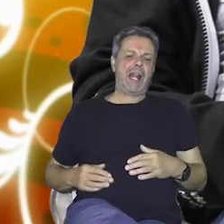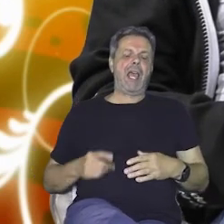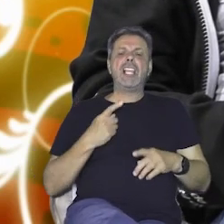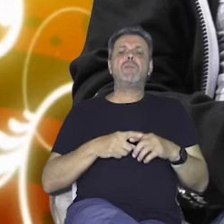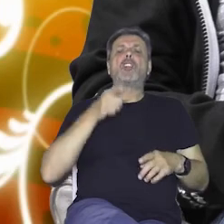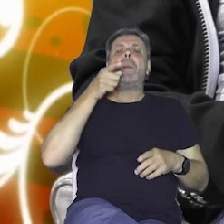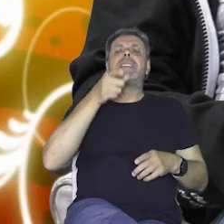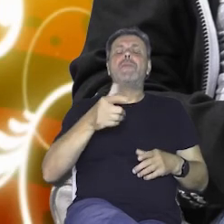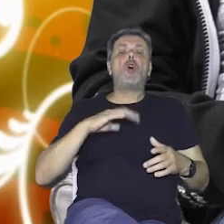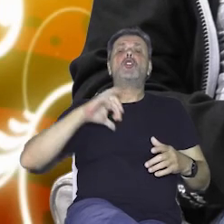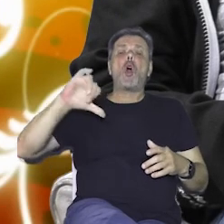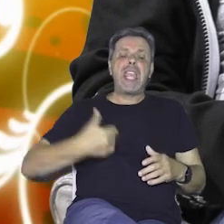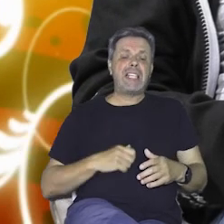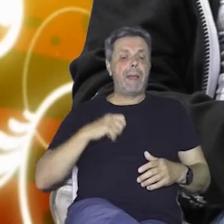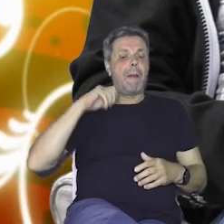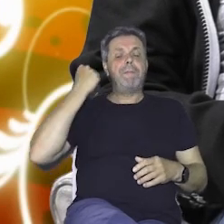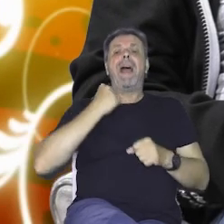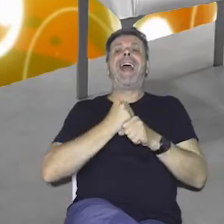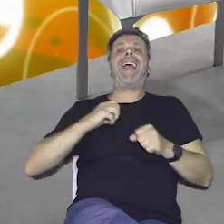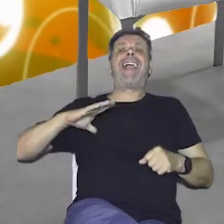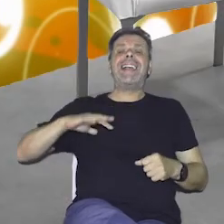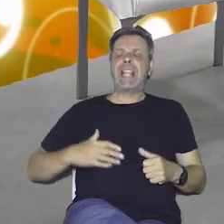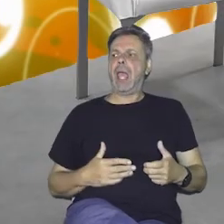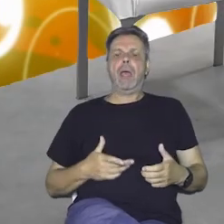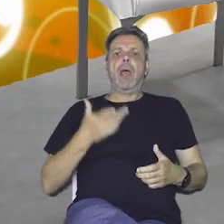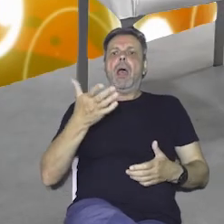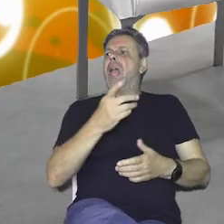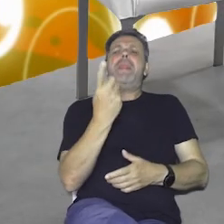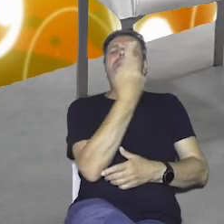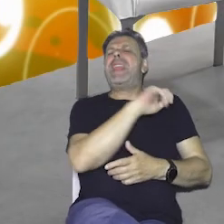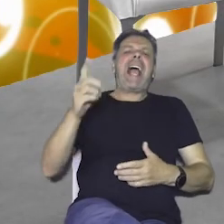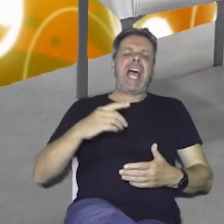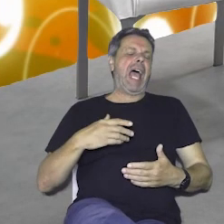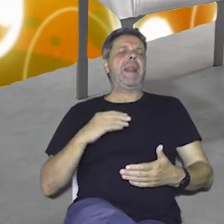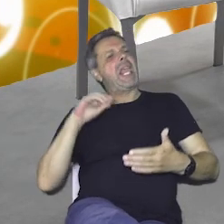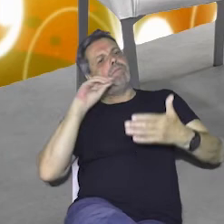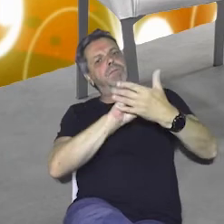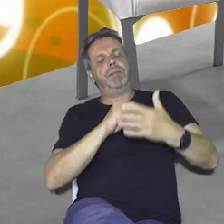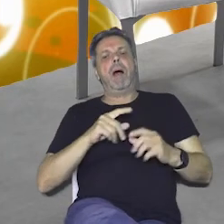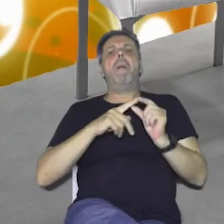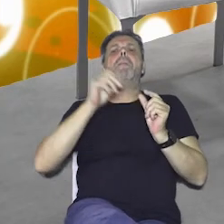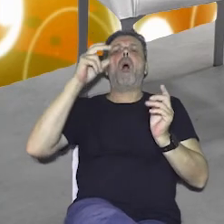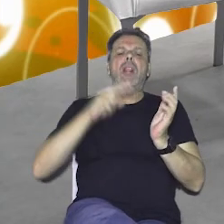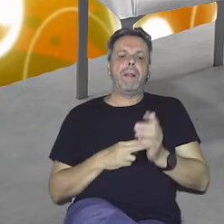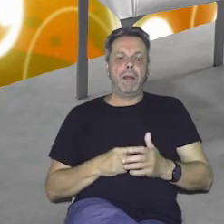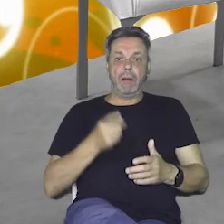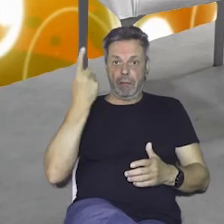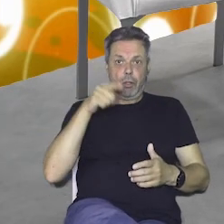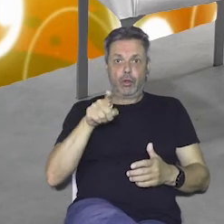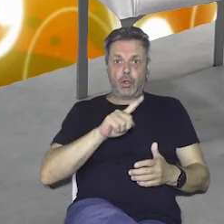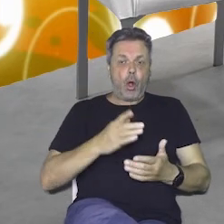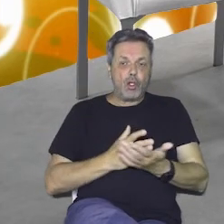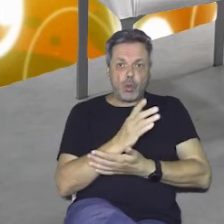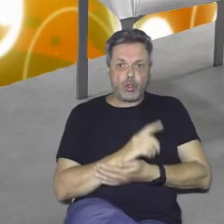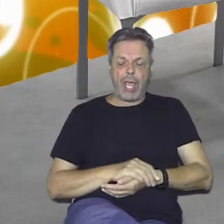sam to što jesam. Pjesma Gazda sa kojom su počeli, nikad nominirana za Porina. Da li je to slučaj? To je